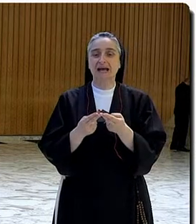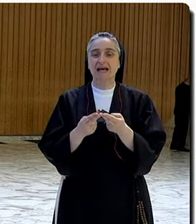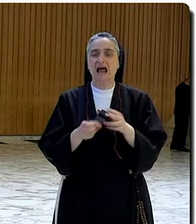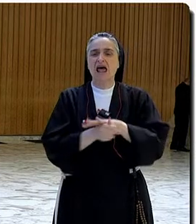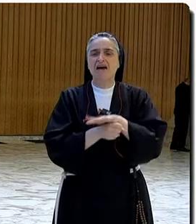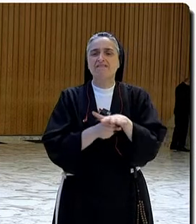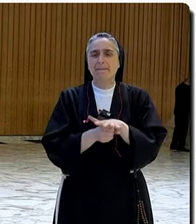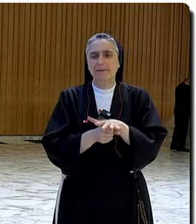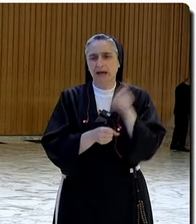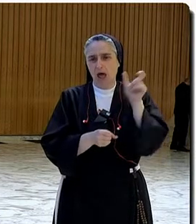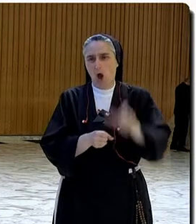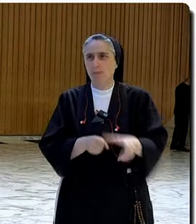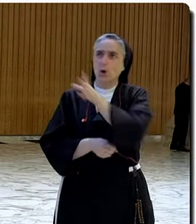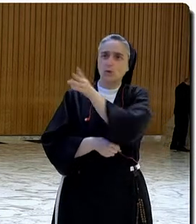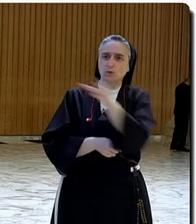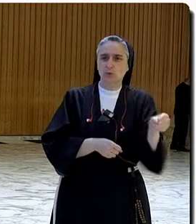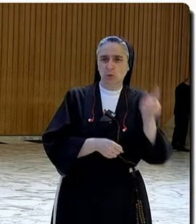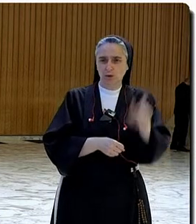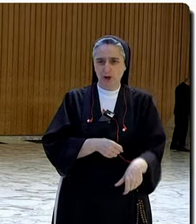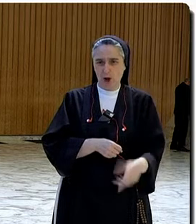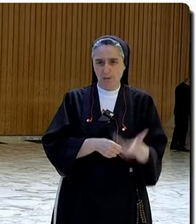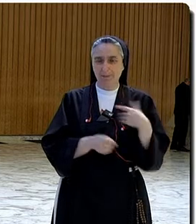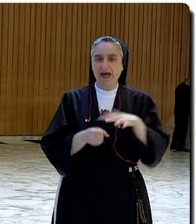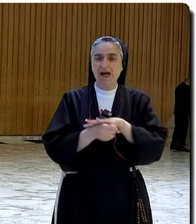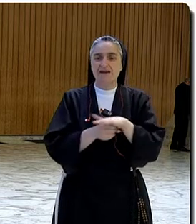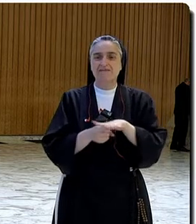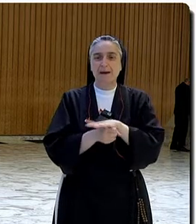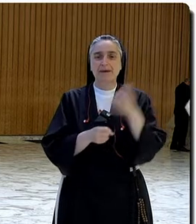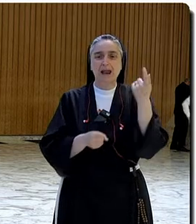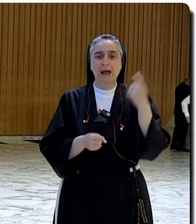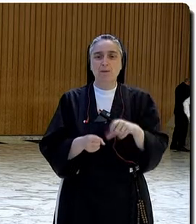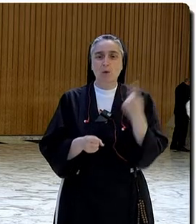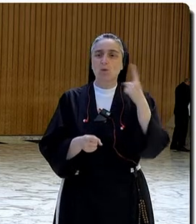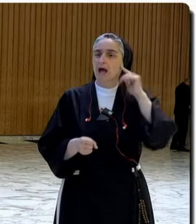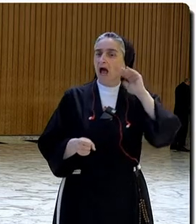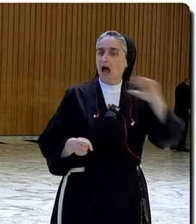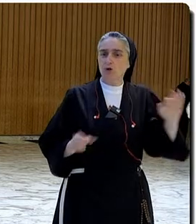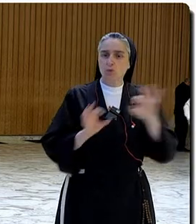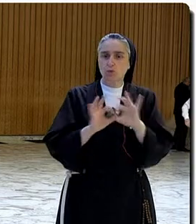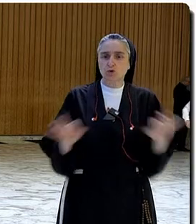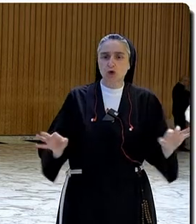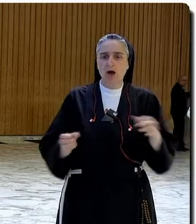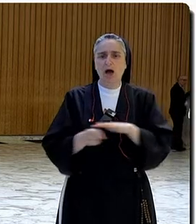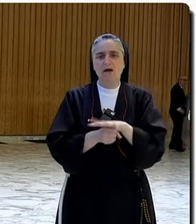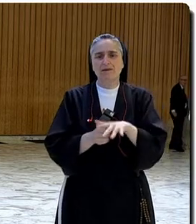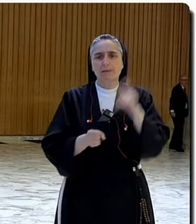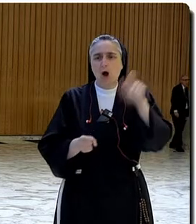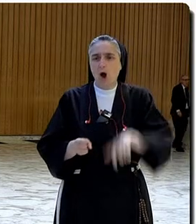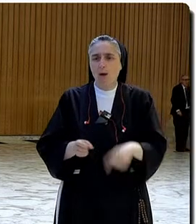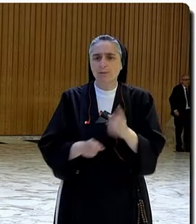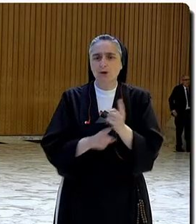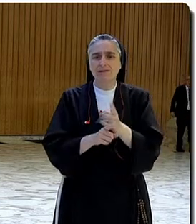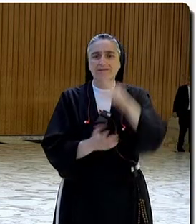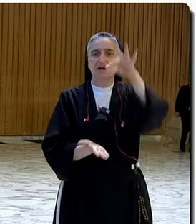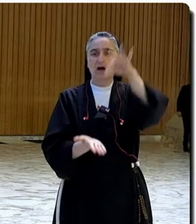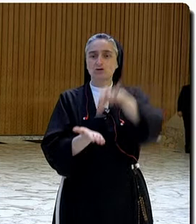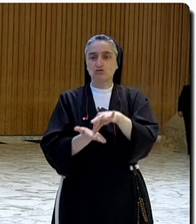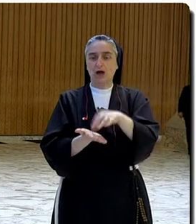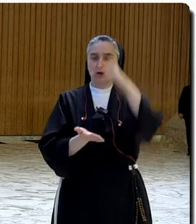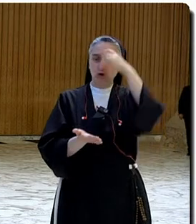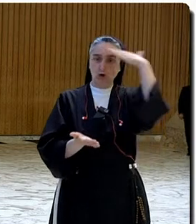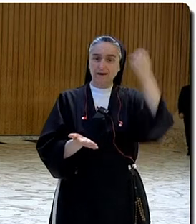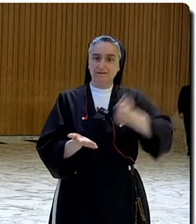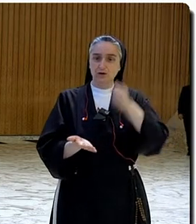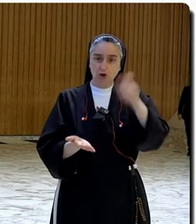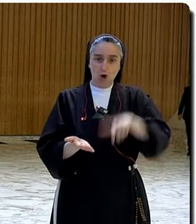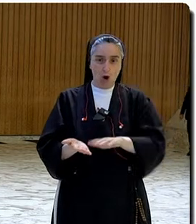famiglia? La famiglia, perché nessuno si sente escluso, deve essere al centro della